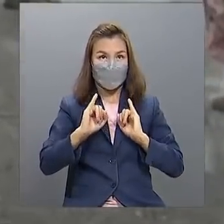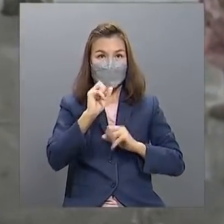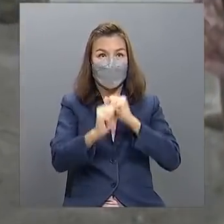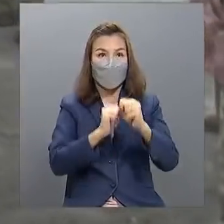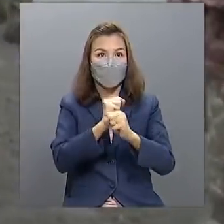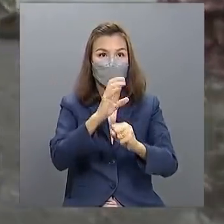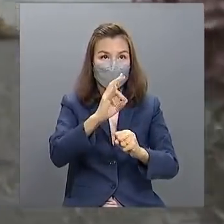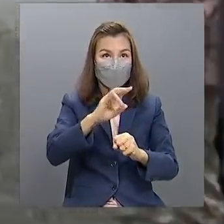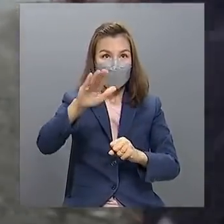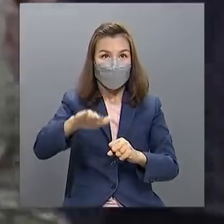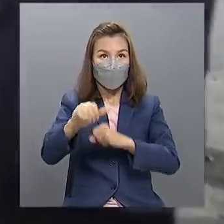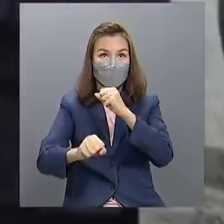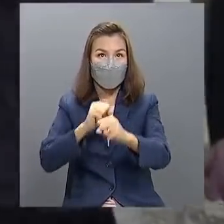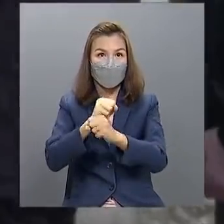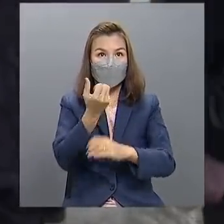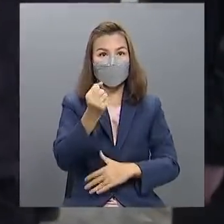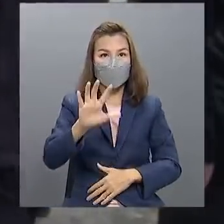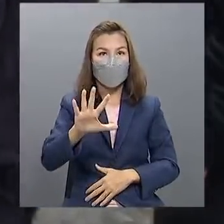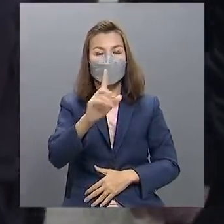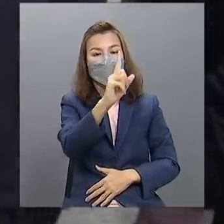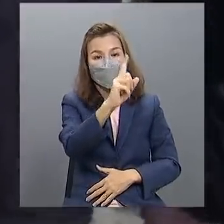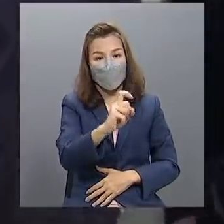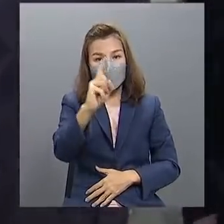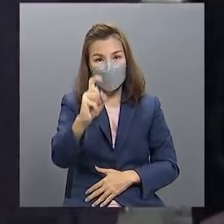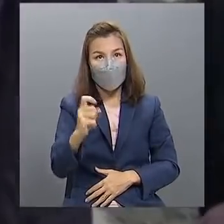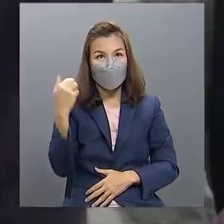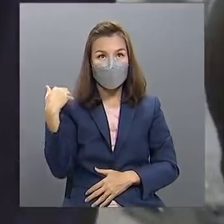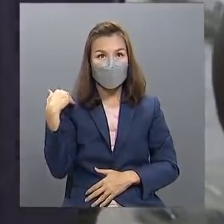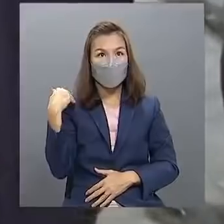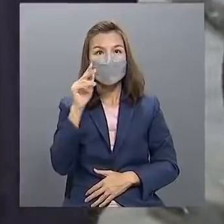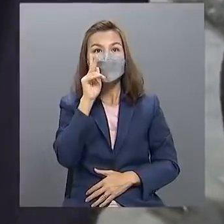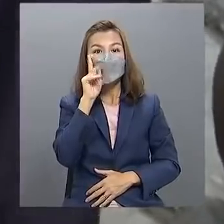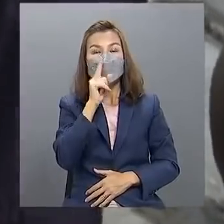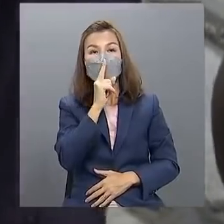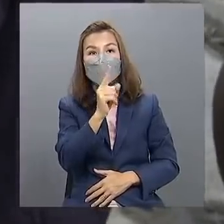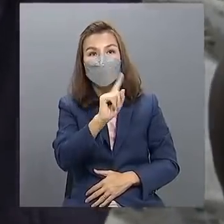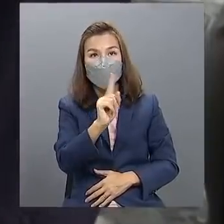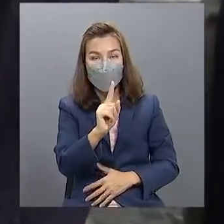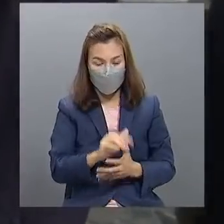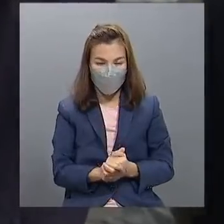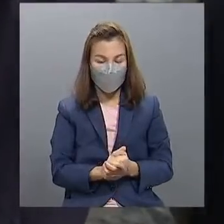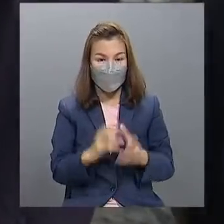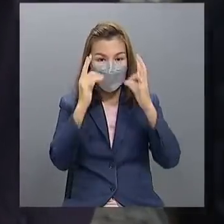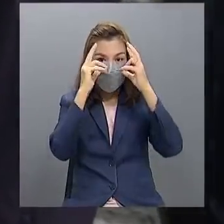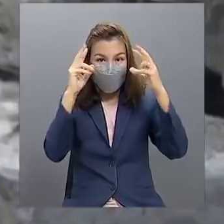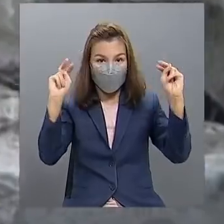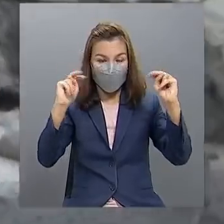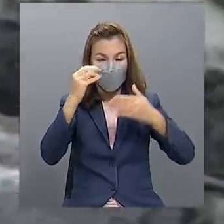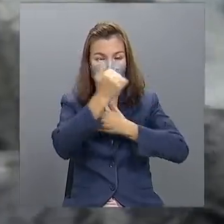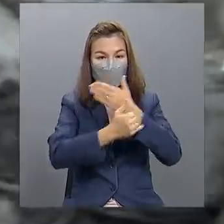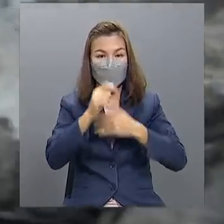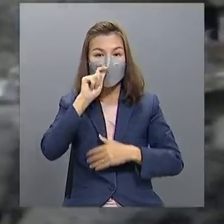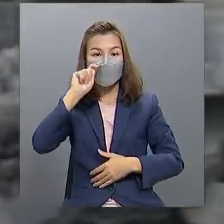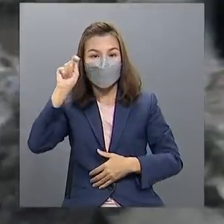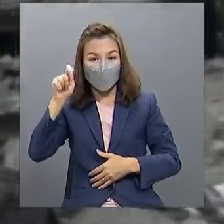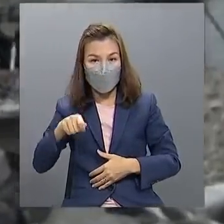ยขณะที่มีกระแสข่าวว่านายกรัฐมนตรียูเครนพร้อมด้วยเจ้าหน้าที่ระดับสูงทั้งรัฐมนตรี